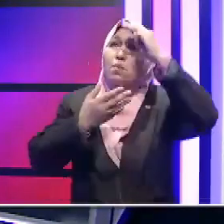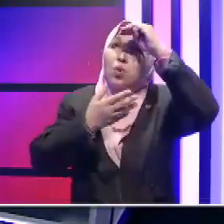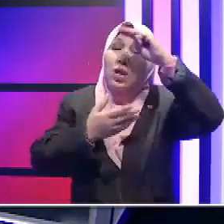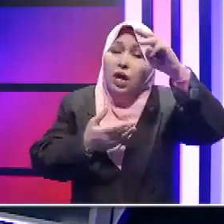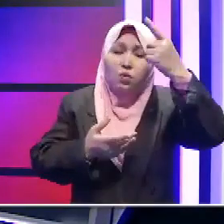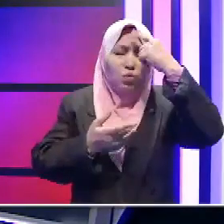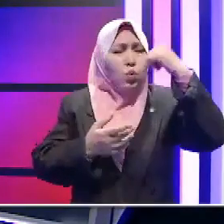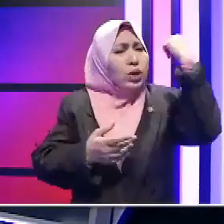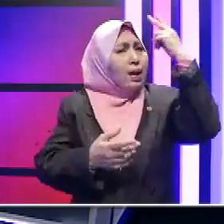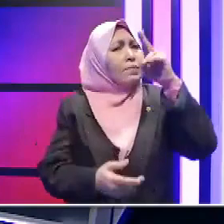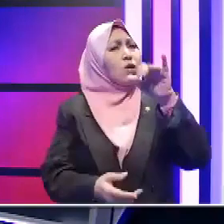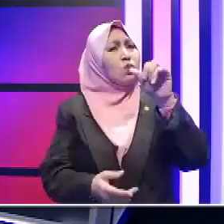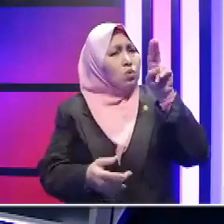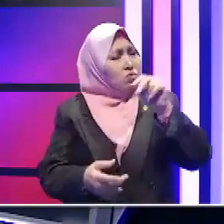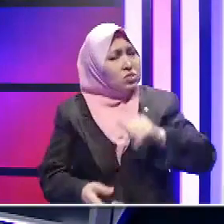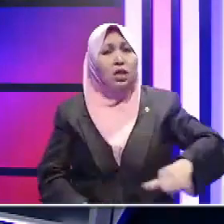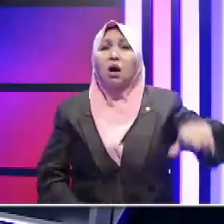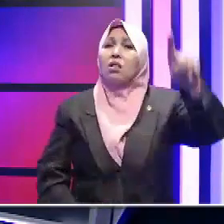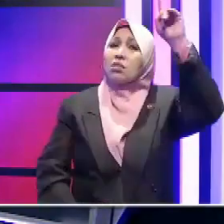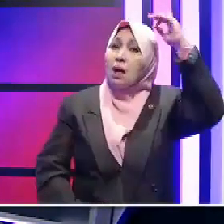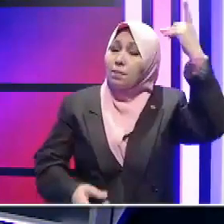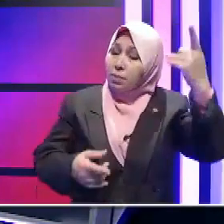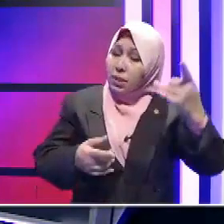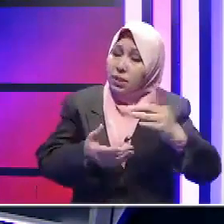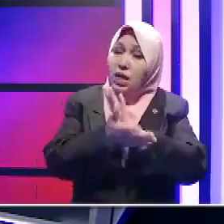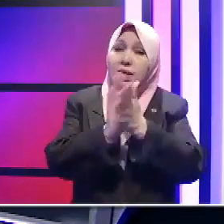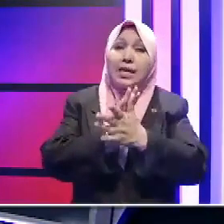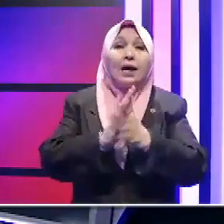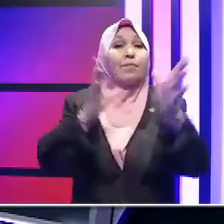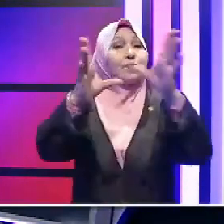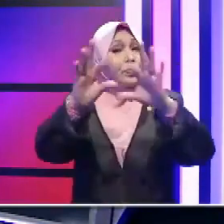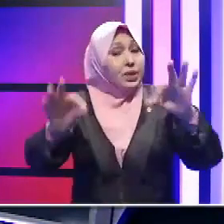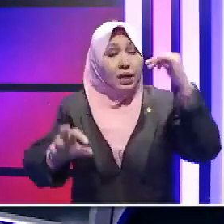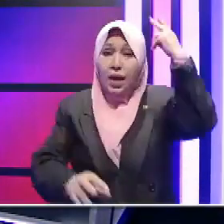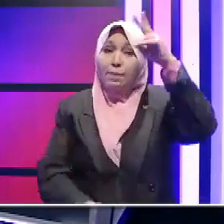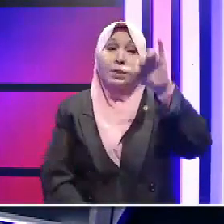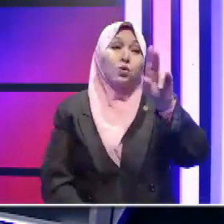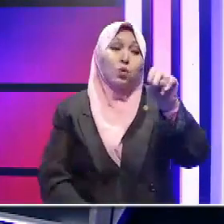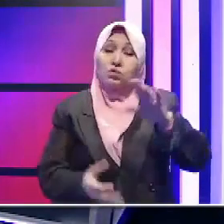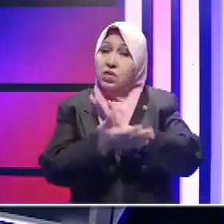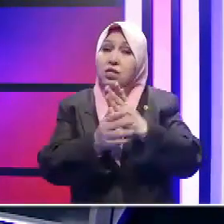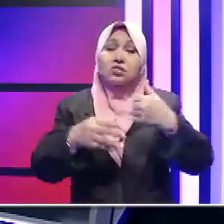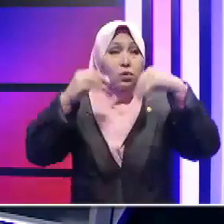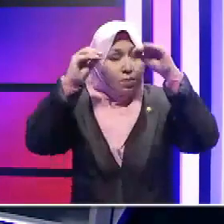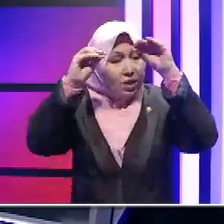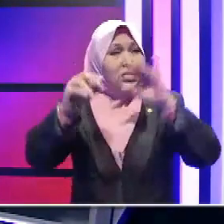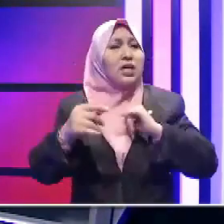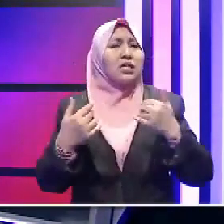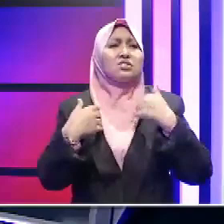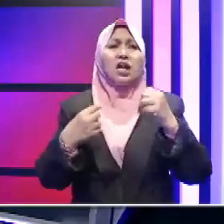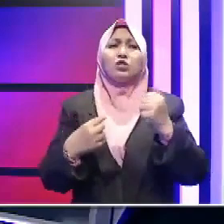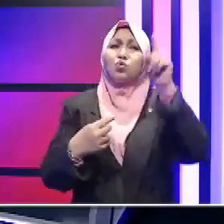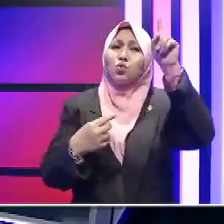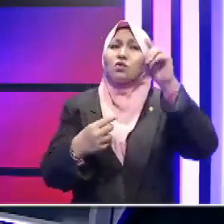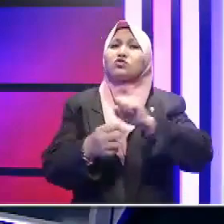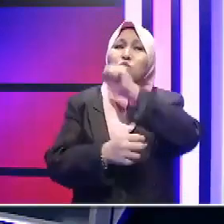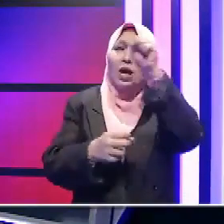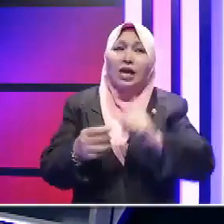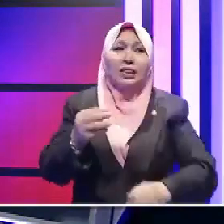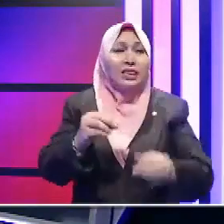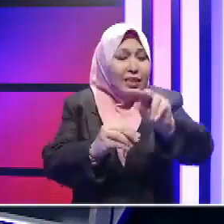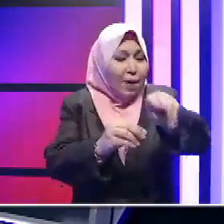dan Allah ta'ala mengajak kita maknanya menjadikan kisah nabi Yunus ini sebagai satu pengajaran cuma saya D1 soalan tambahan sedikit